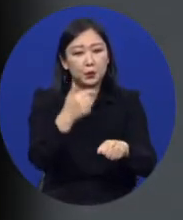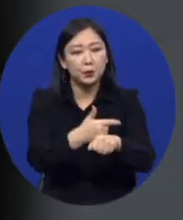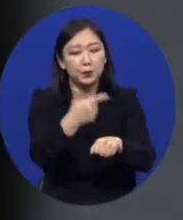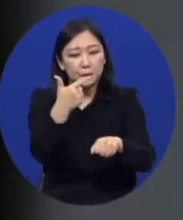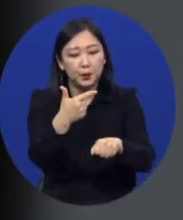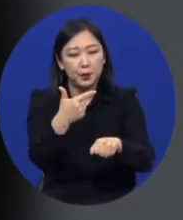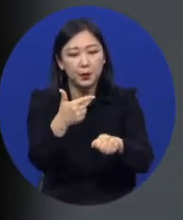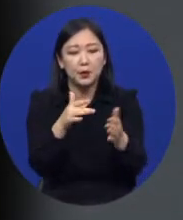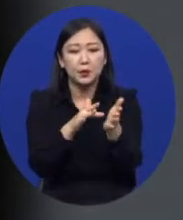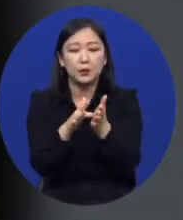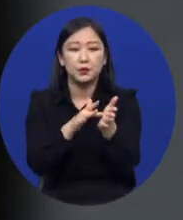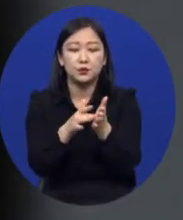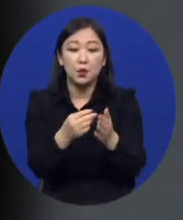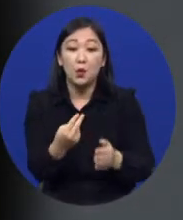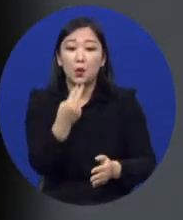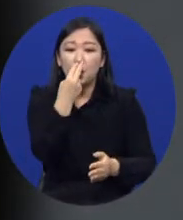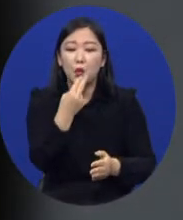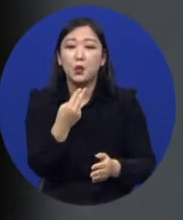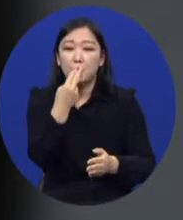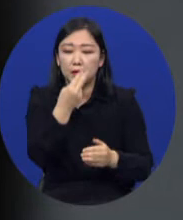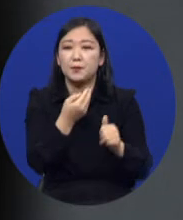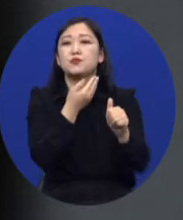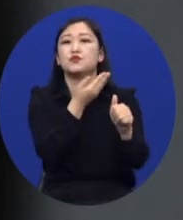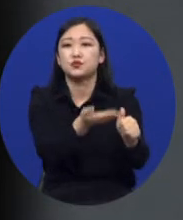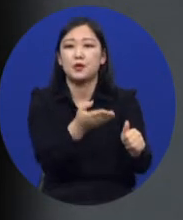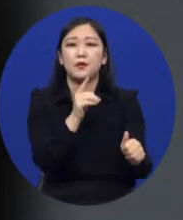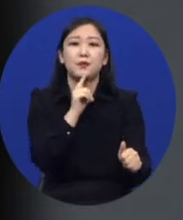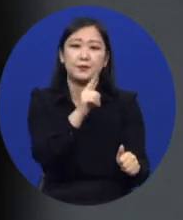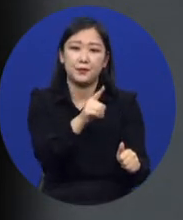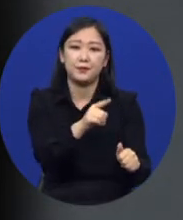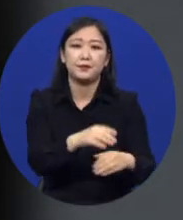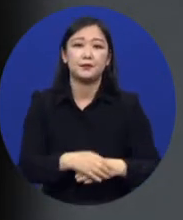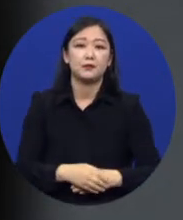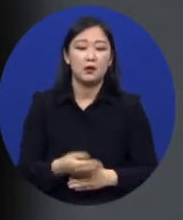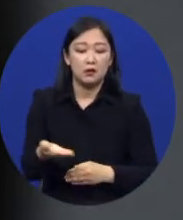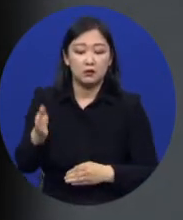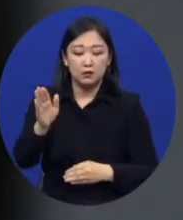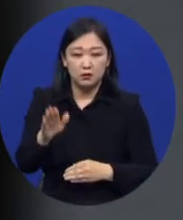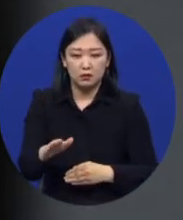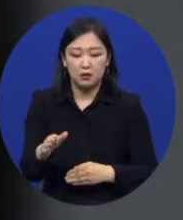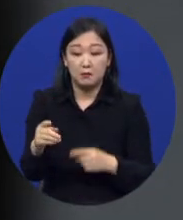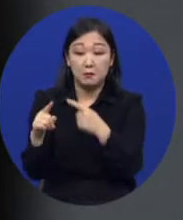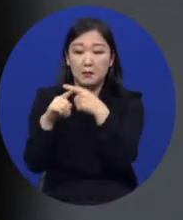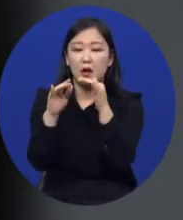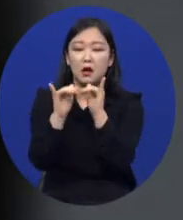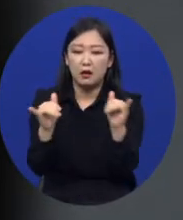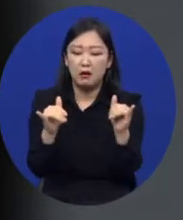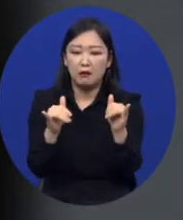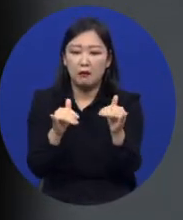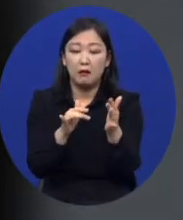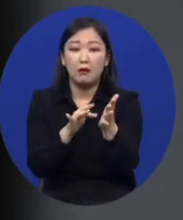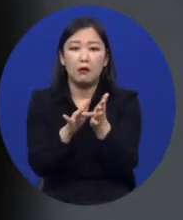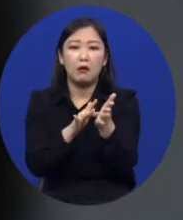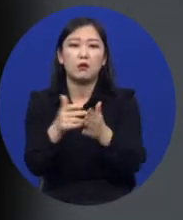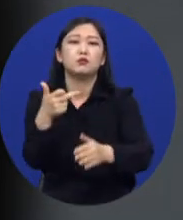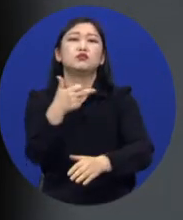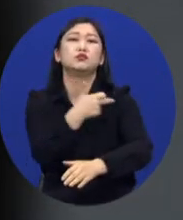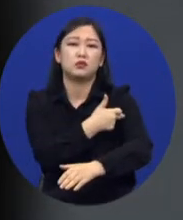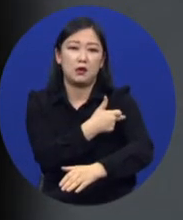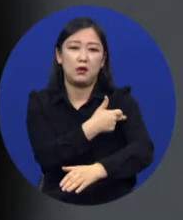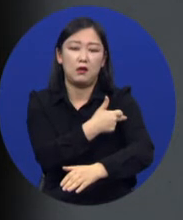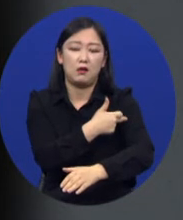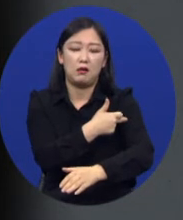5mg 을 호흡기로 투야 카라는 처방을 내렸습니다 그런데 담당 간호사는 용량 그대로 혈관의 주사위 버렸고